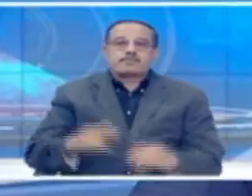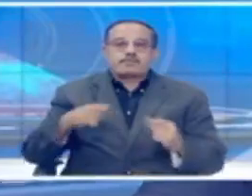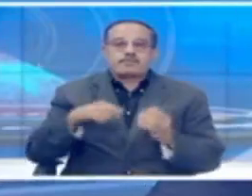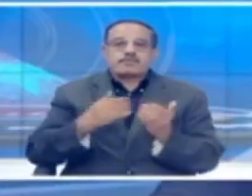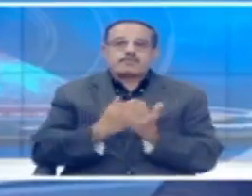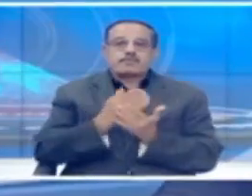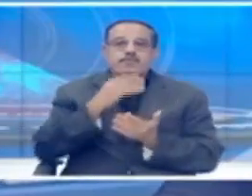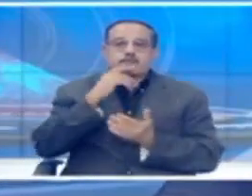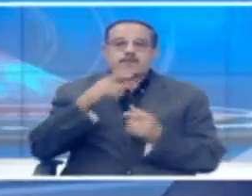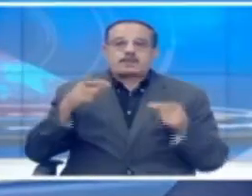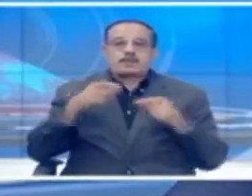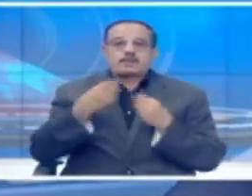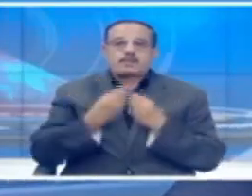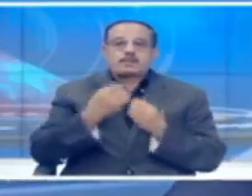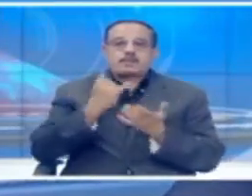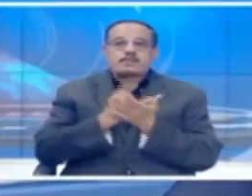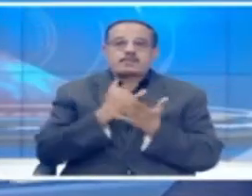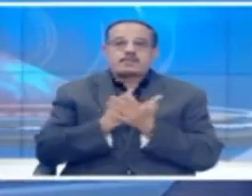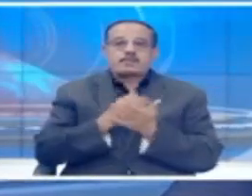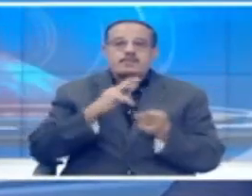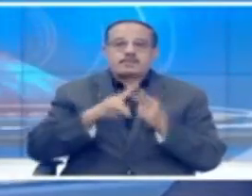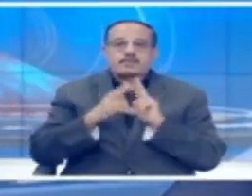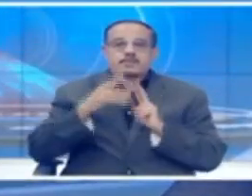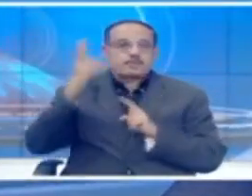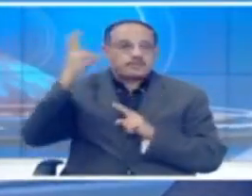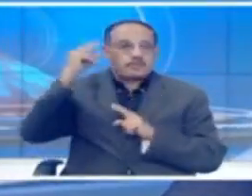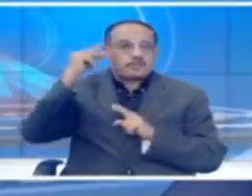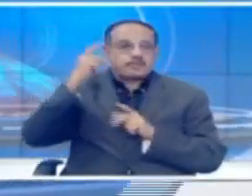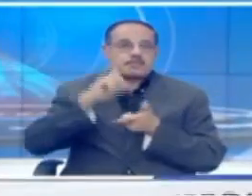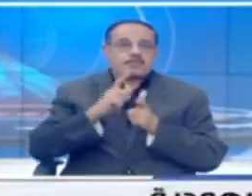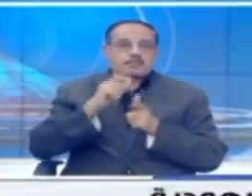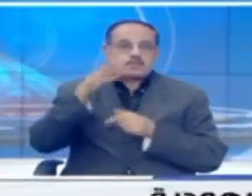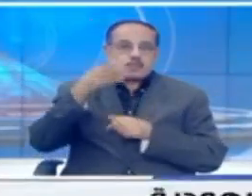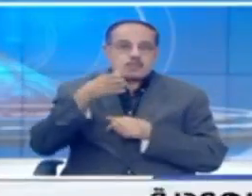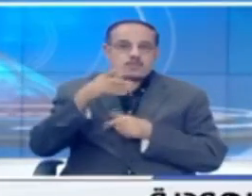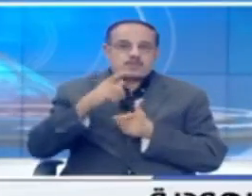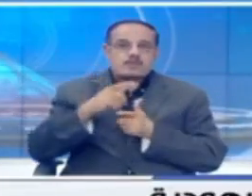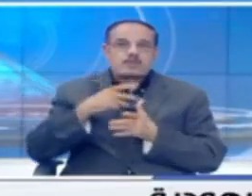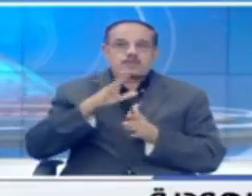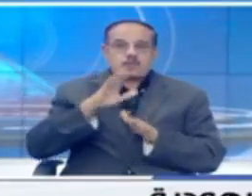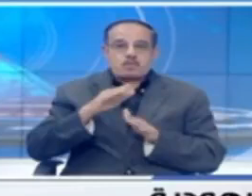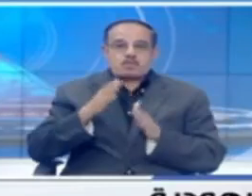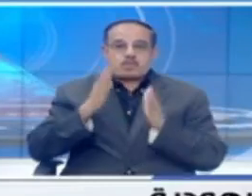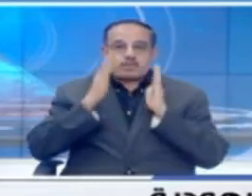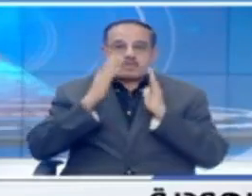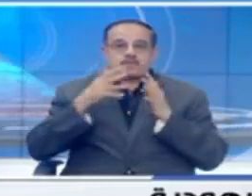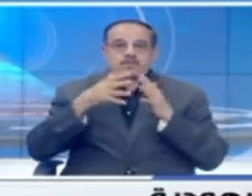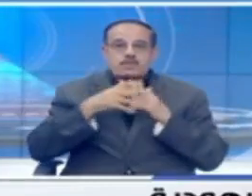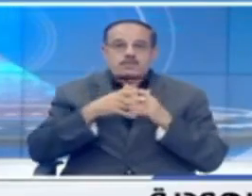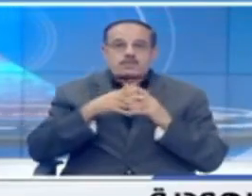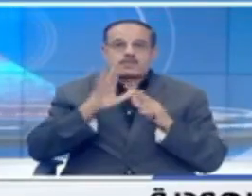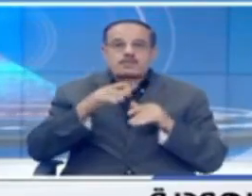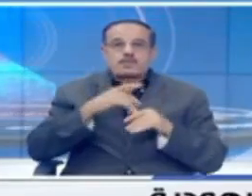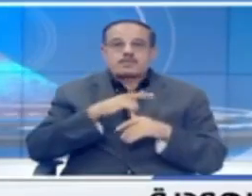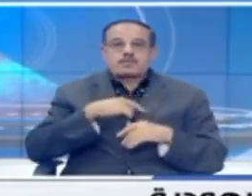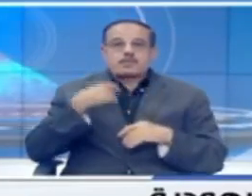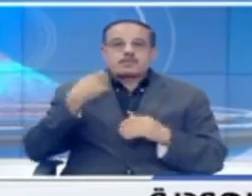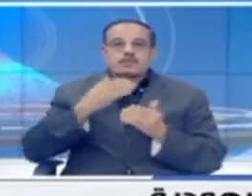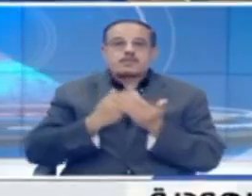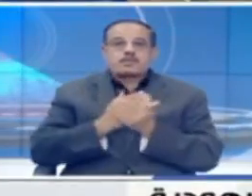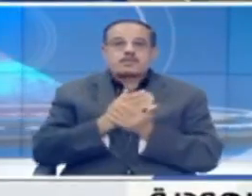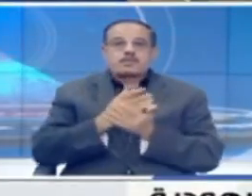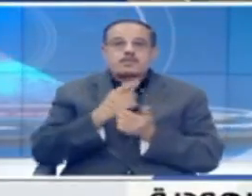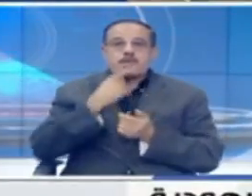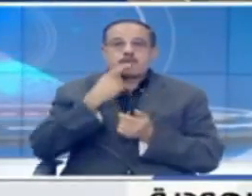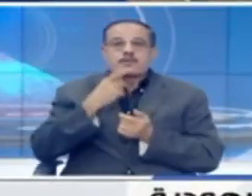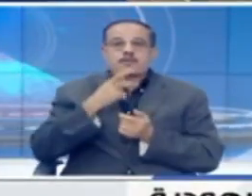عقد وزير الخارجية سامح شكري اجتماعا مع عدد من ممثلي المنظمات اليهودية الأمريكية خلال زيارته الحالية إلى واشنطن.